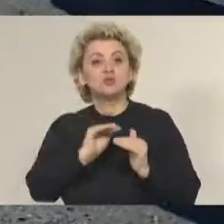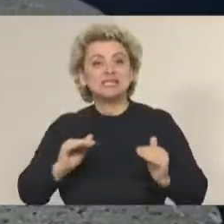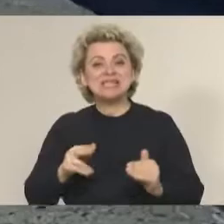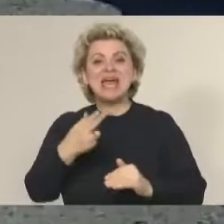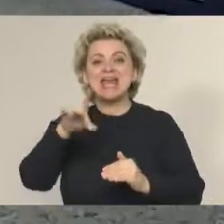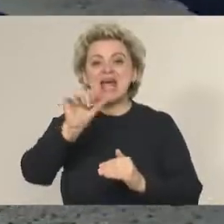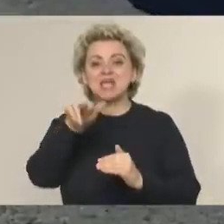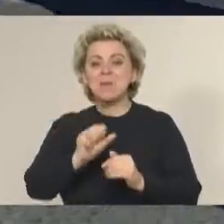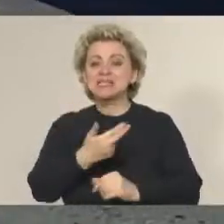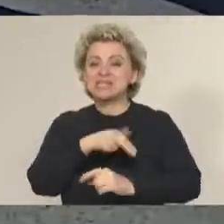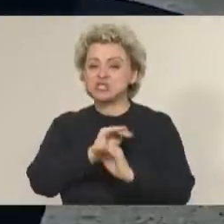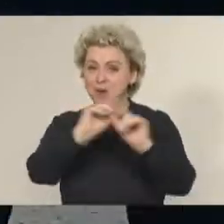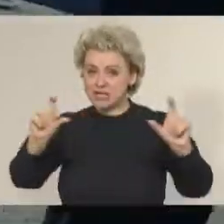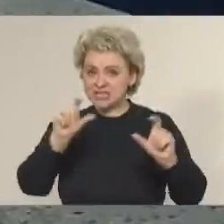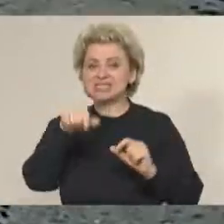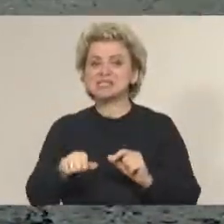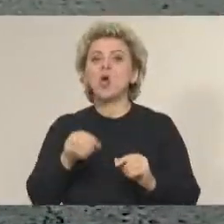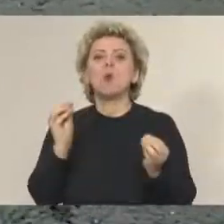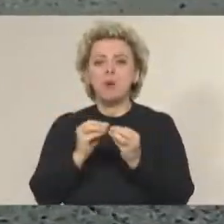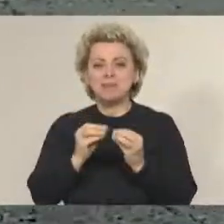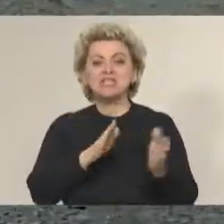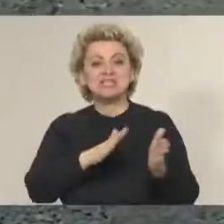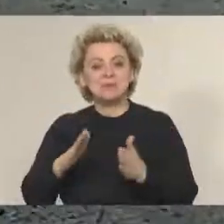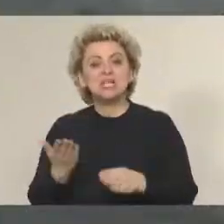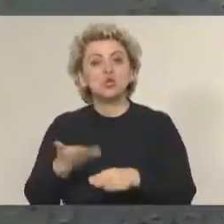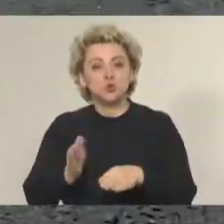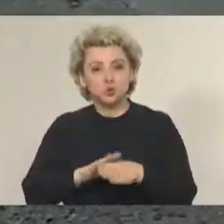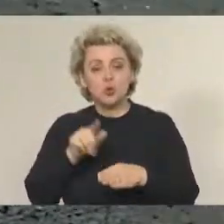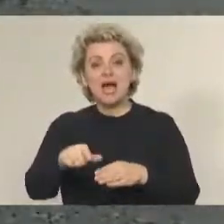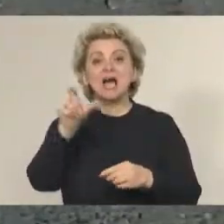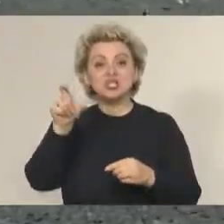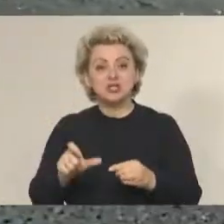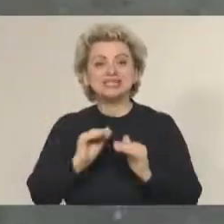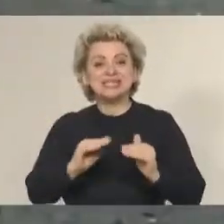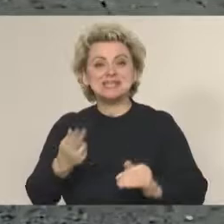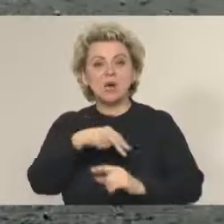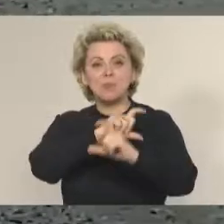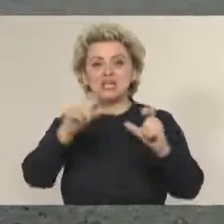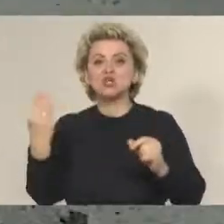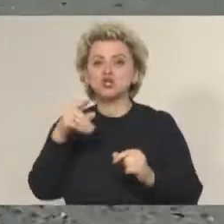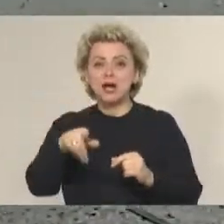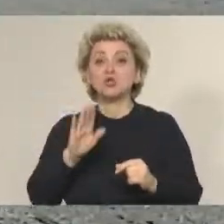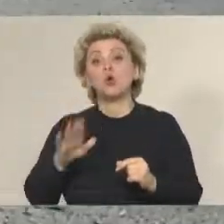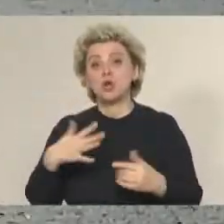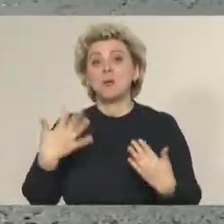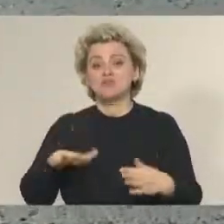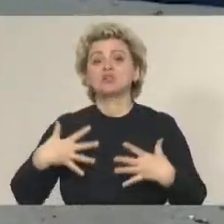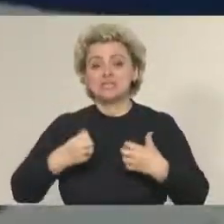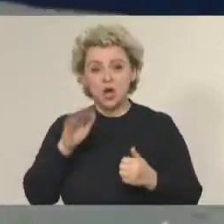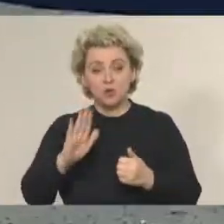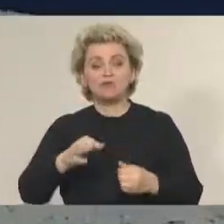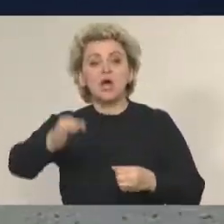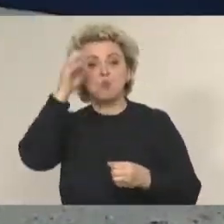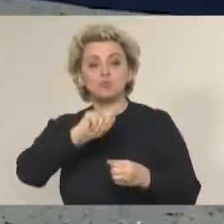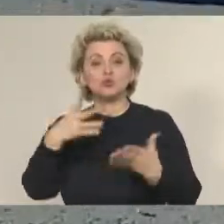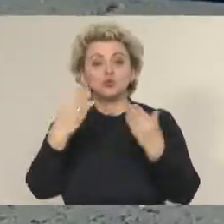детей в реанимации областной детской клинической больницы по-прежнему стабильно тяжелое. А пациент детской больницы в Шахтах идет на поправку.